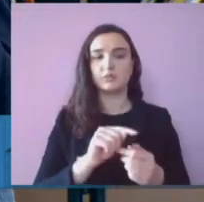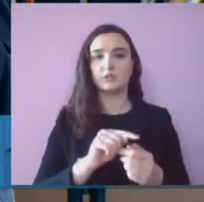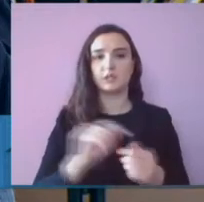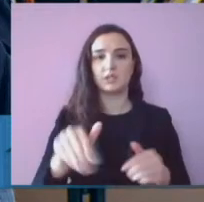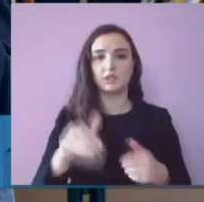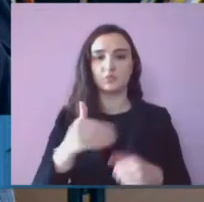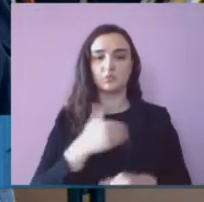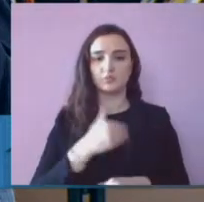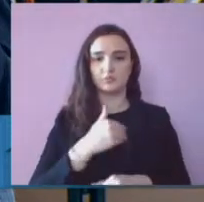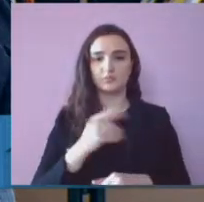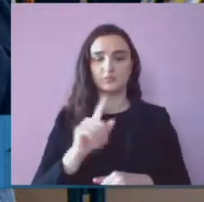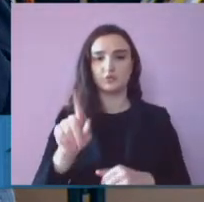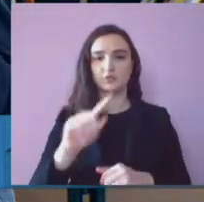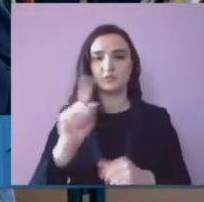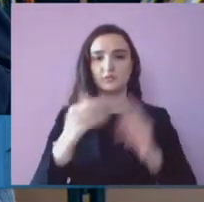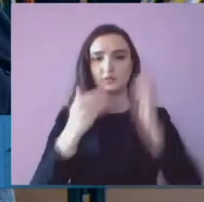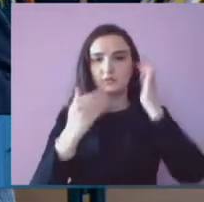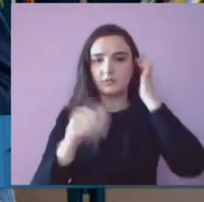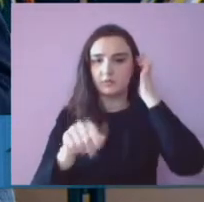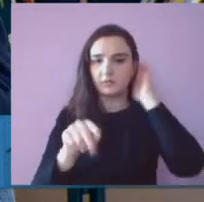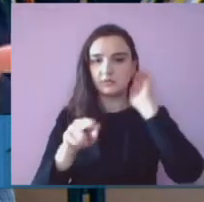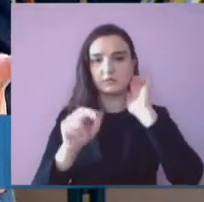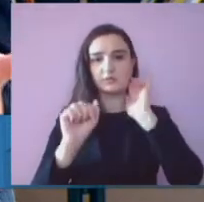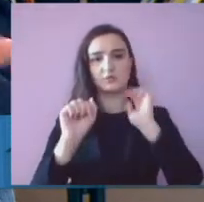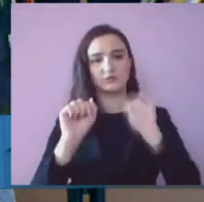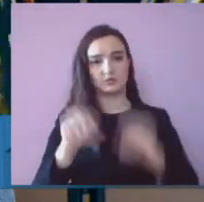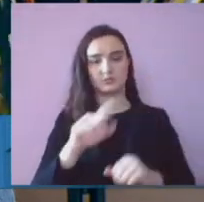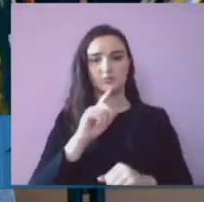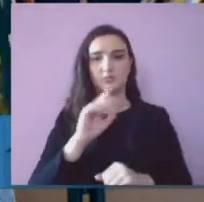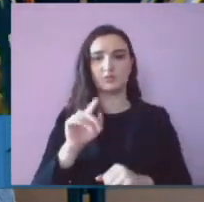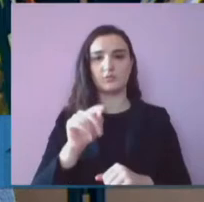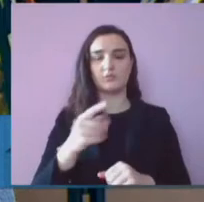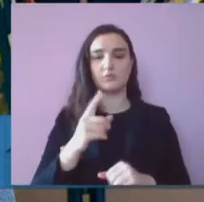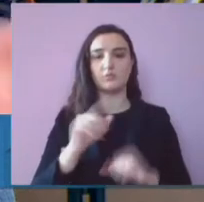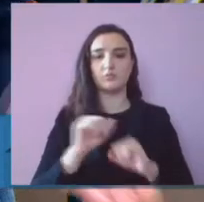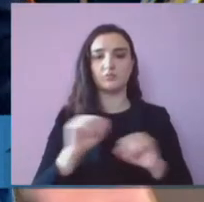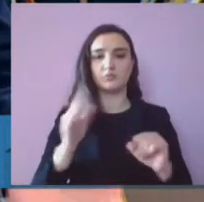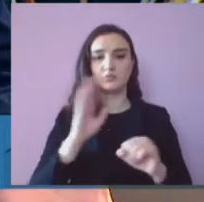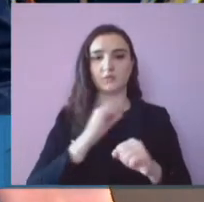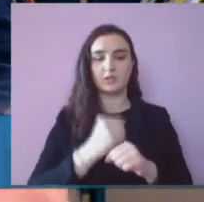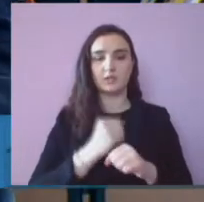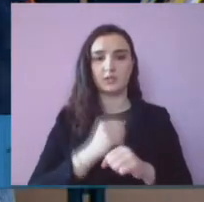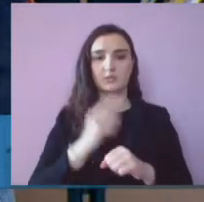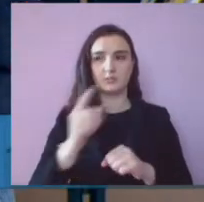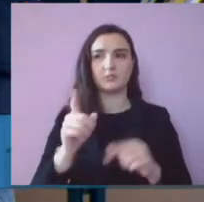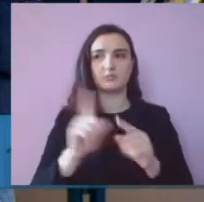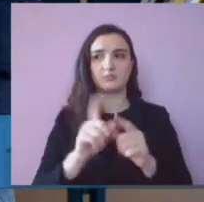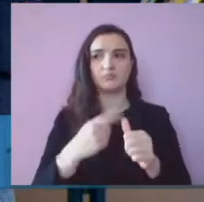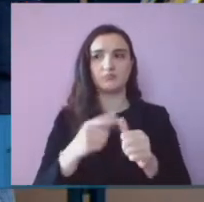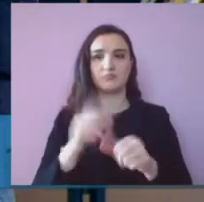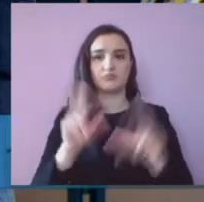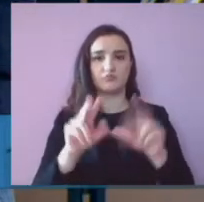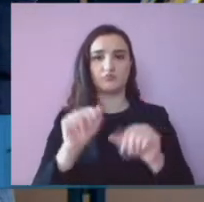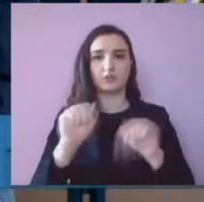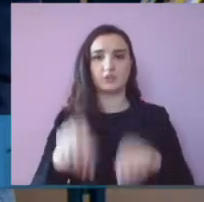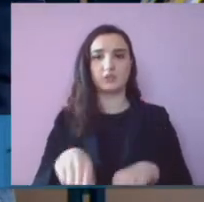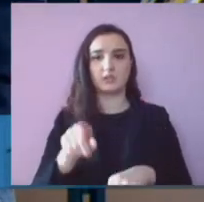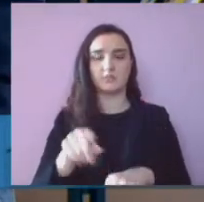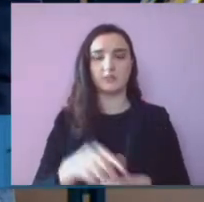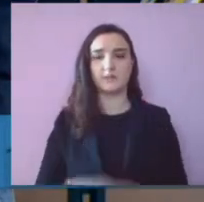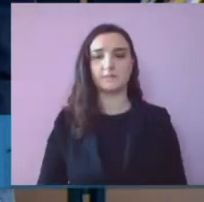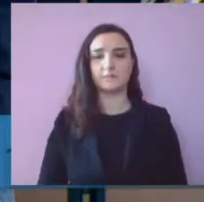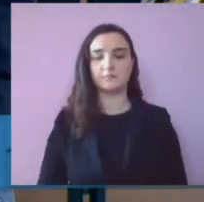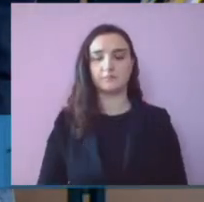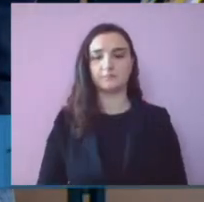რომ კითხვა დასვას, ეს შეიძლება თუ არ შეიძლება. რატო არ უნდა შეიძლება, თუ დედა აკეთებს, ესე იგი შეიძლება. ამიტომ გაიარა თუ